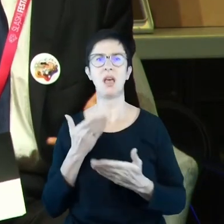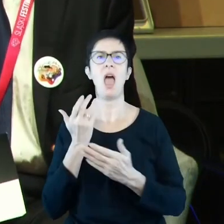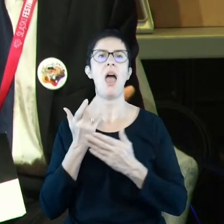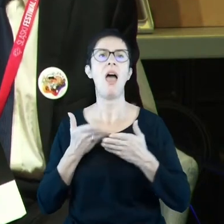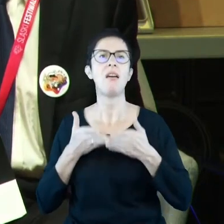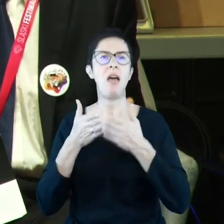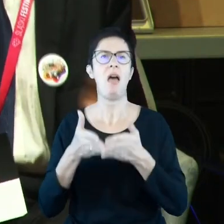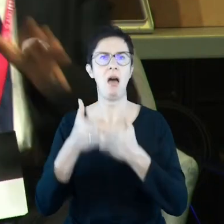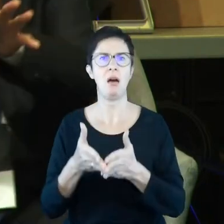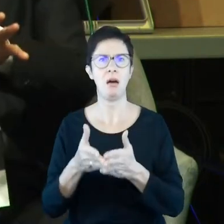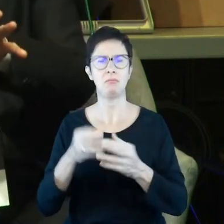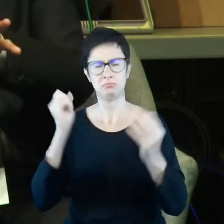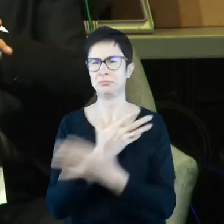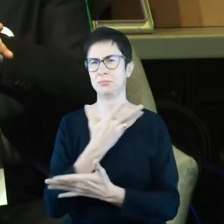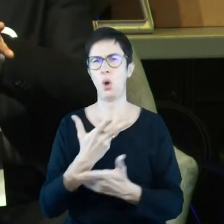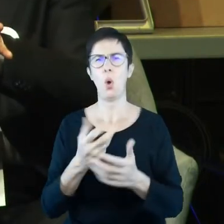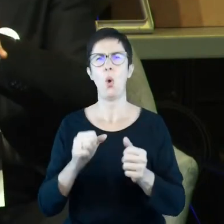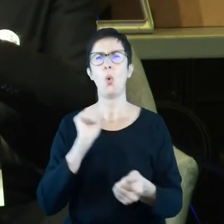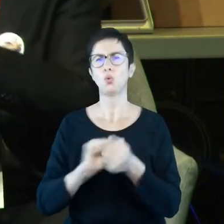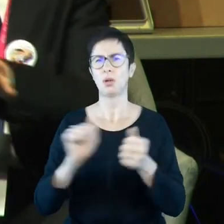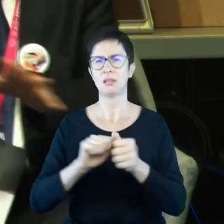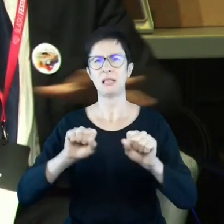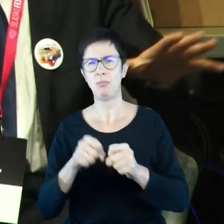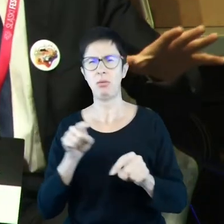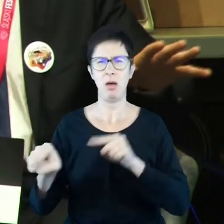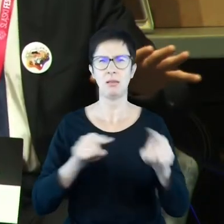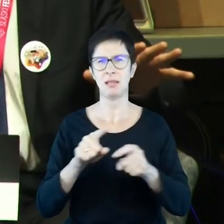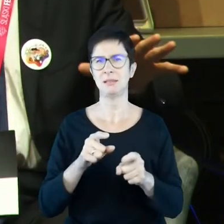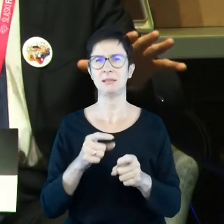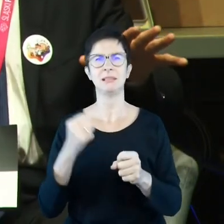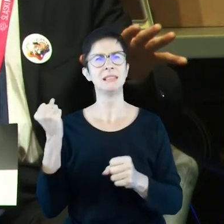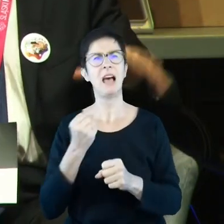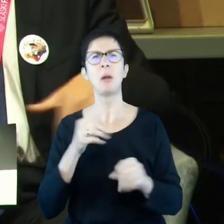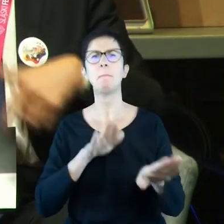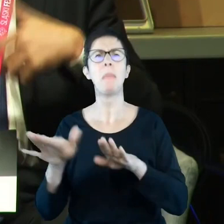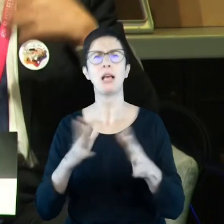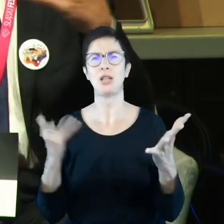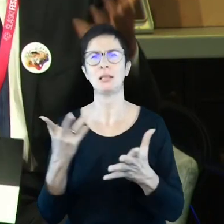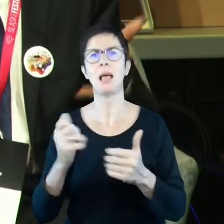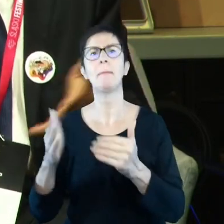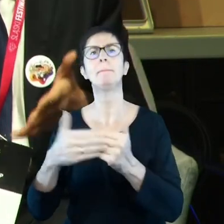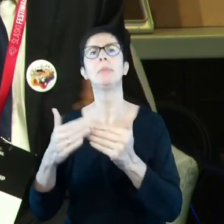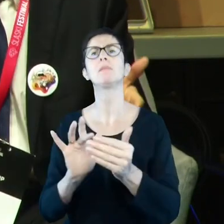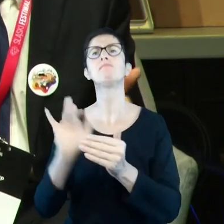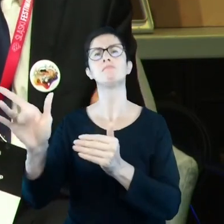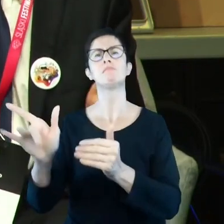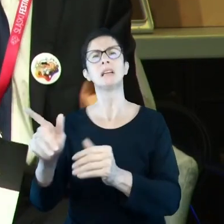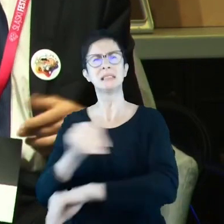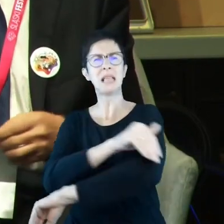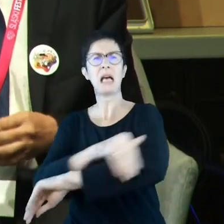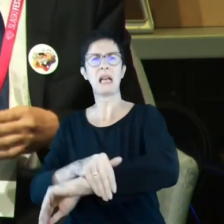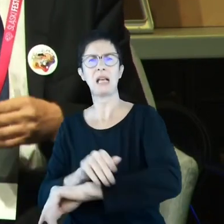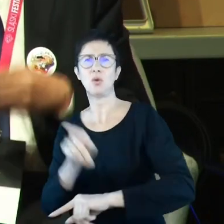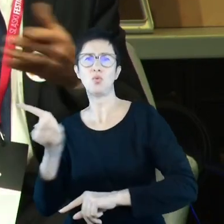bardzo ciężkich uszkodzeń i to w takich miejscach, z których najszybciej można było wpłynąć do takich miejsc jak, nie wiem, Roene na